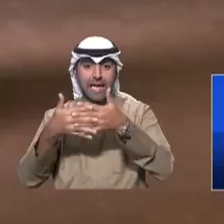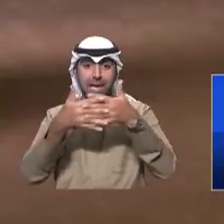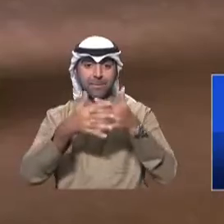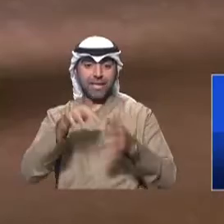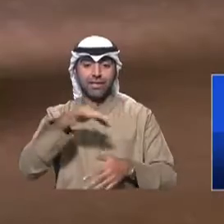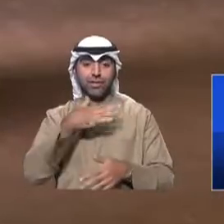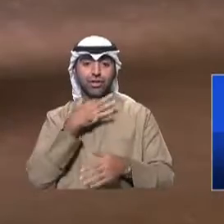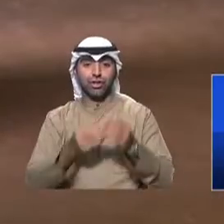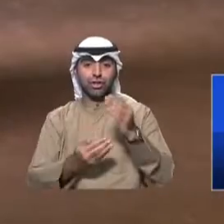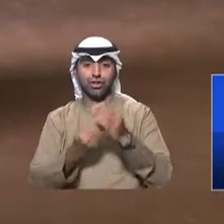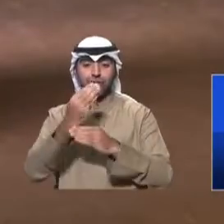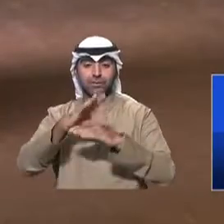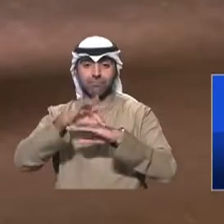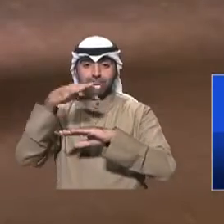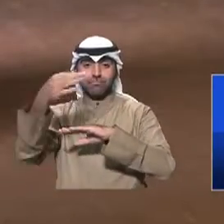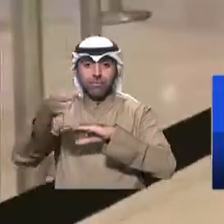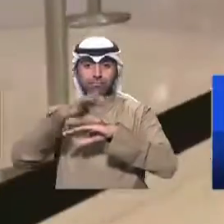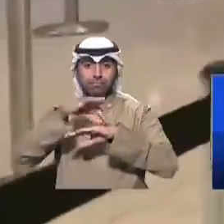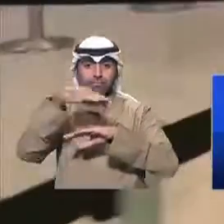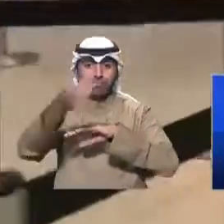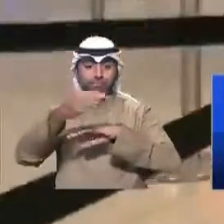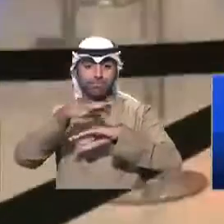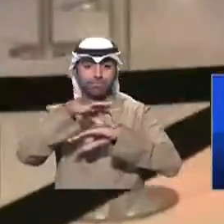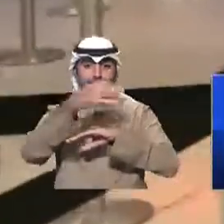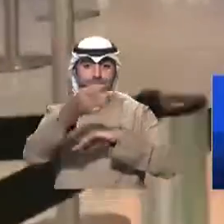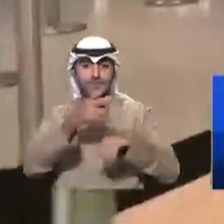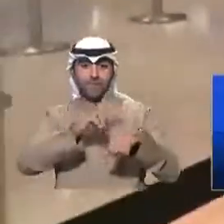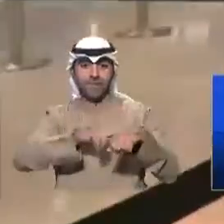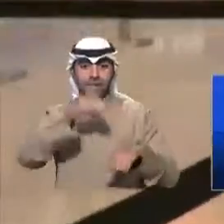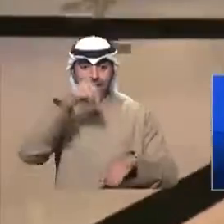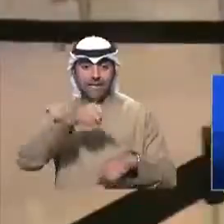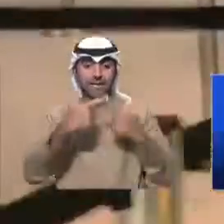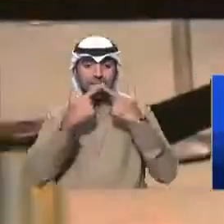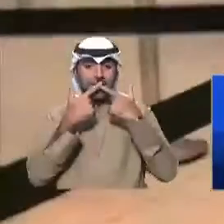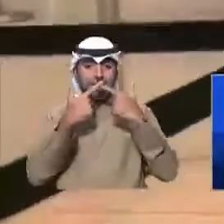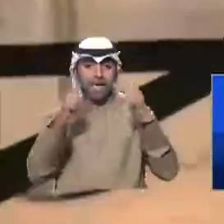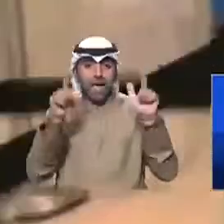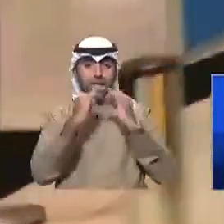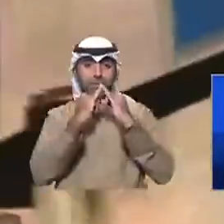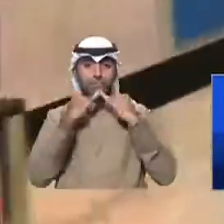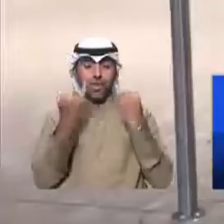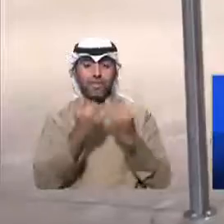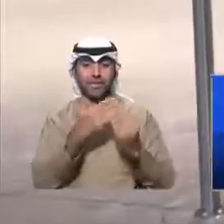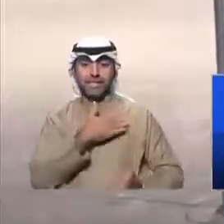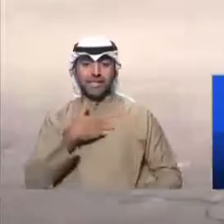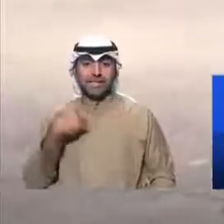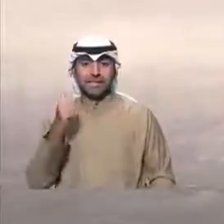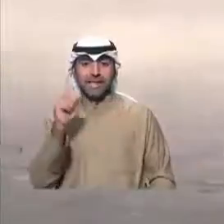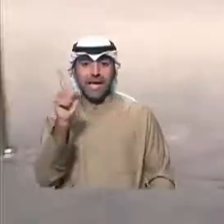في جنوب أفريقيا أن عدد حالات العدوى بفيروس كورونا مستمر في الزيادة،